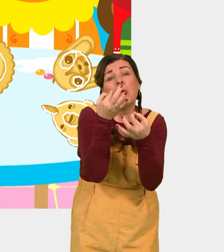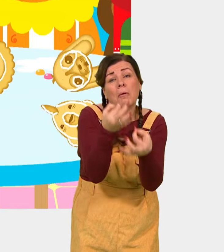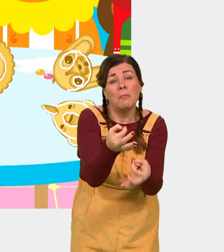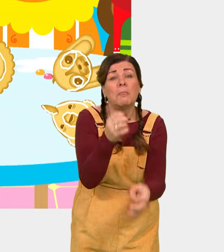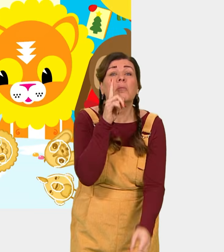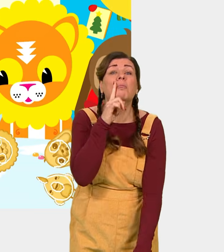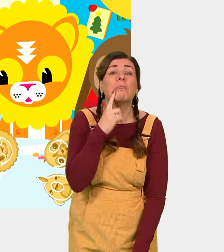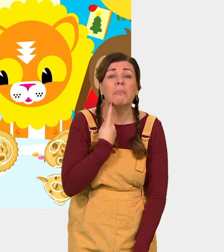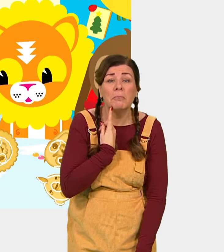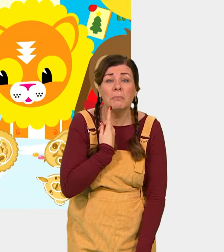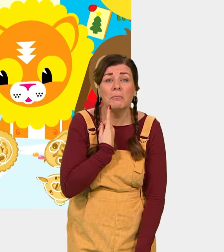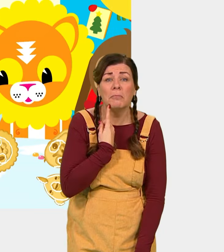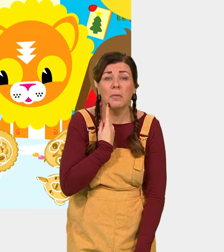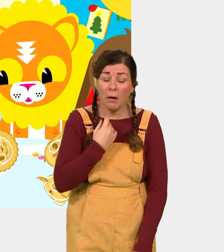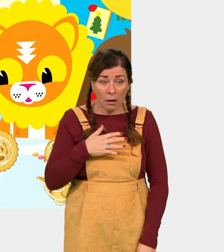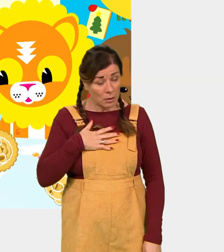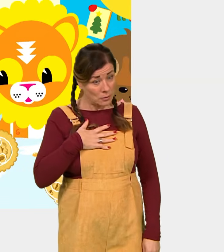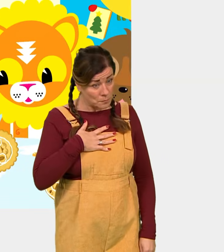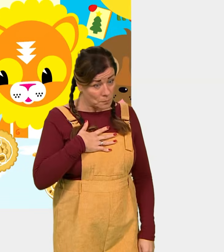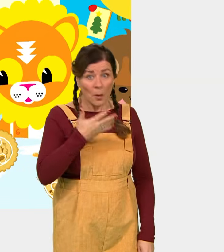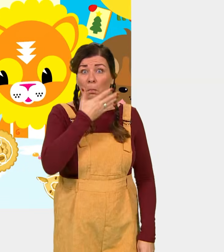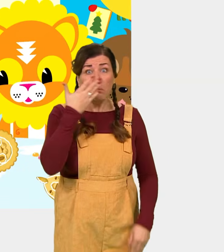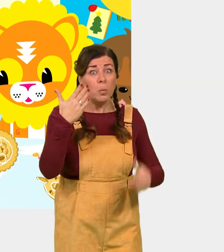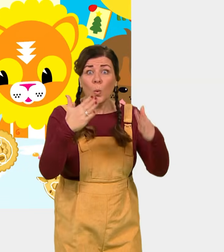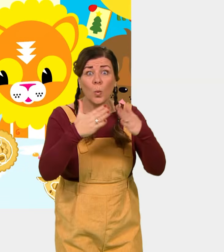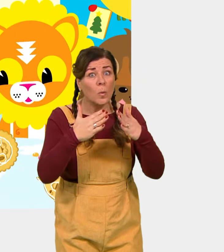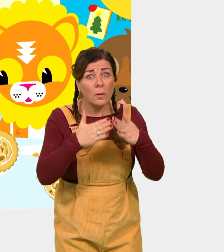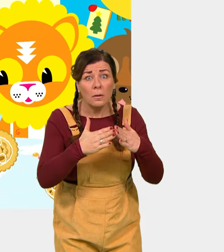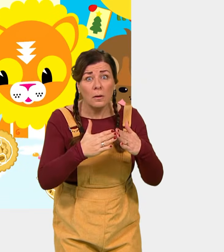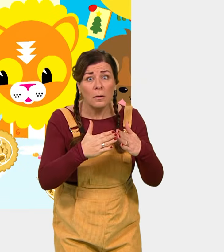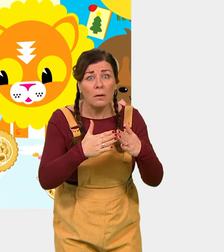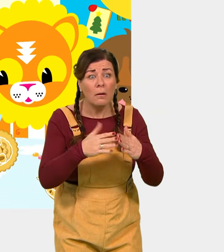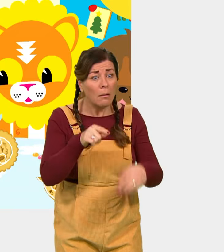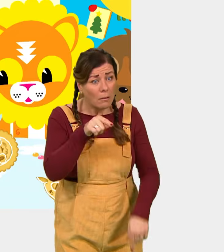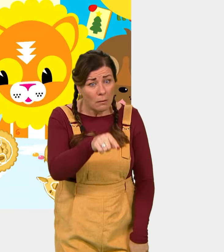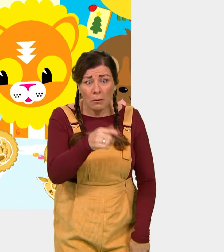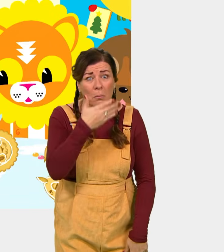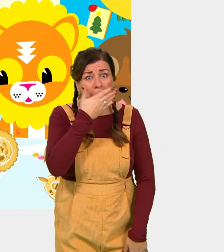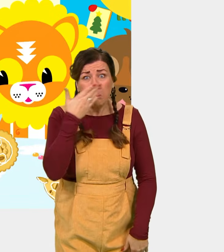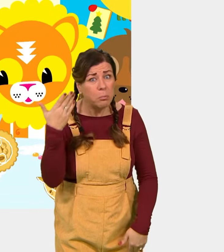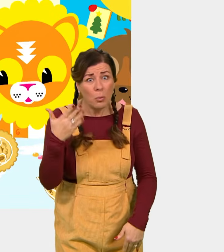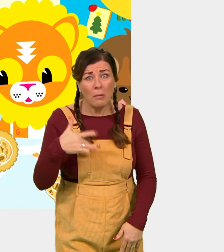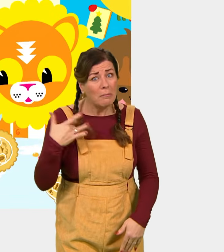blasus. Dim catref, holodd Plwmp. Does gen ti unman i fyw dros